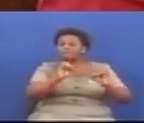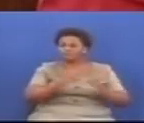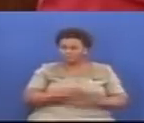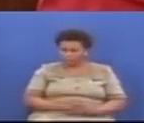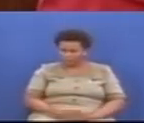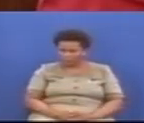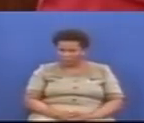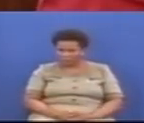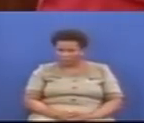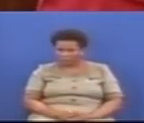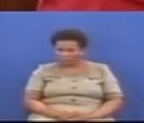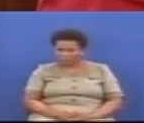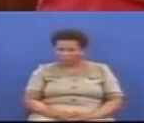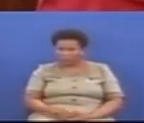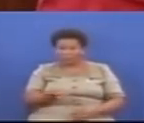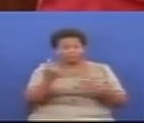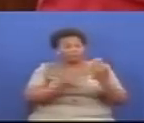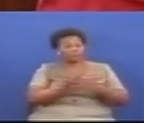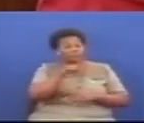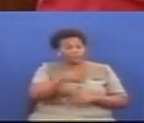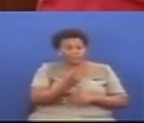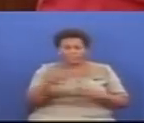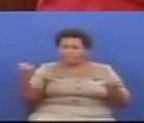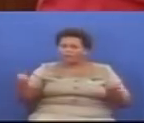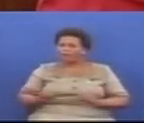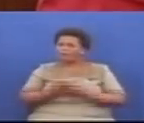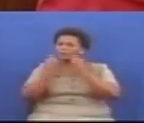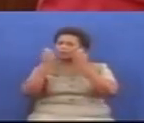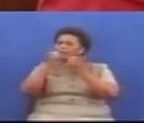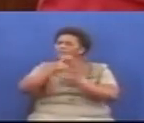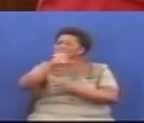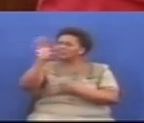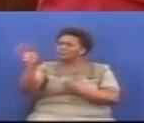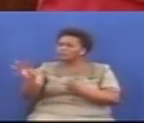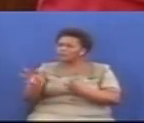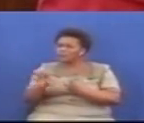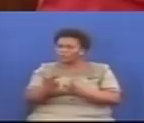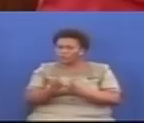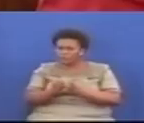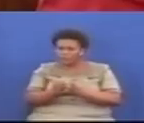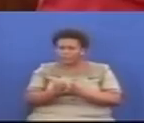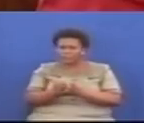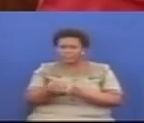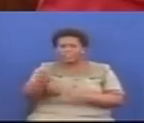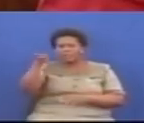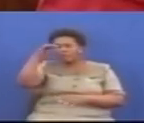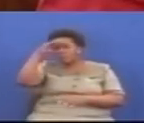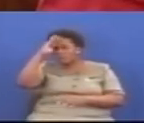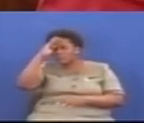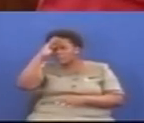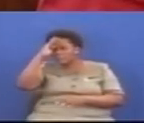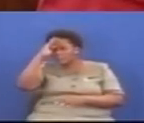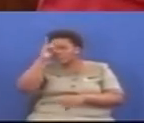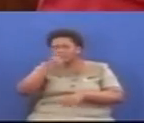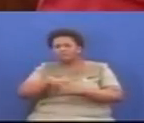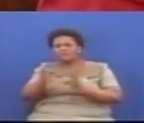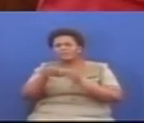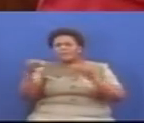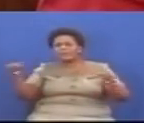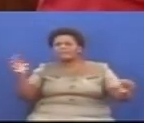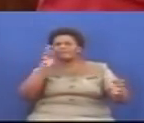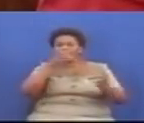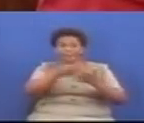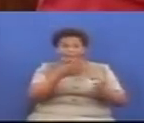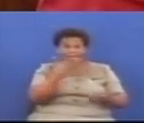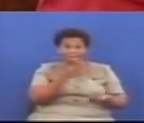Spika. Matokeo yake ajali zote kubwa zinazotokea njia ile, polisi inawachukua muda mkubwa sana kufika. Kwa mfano wiki